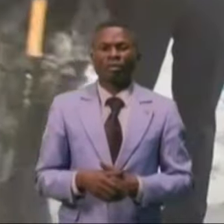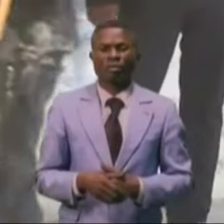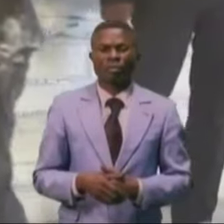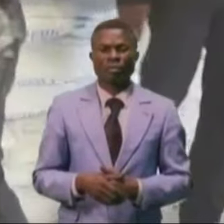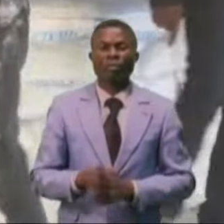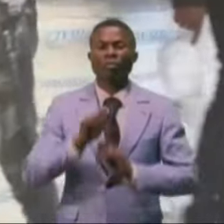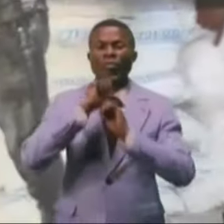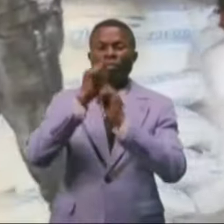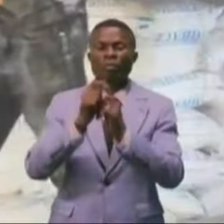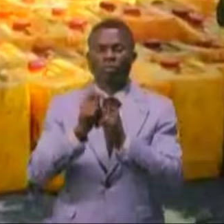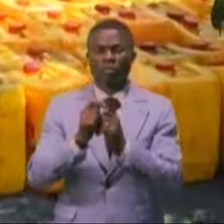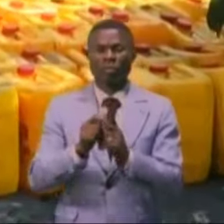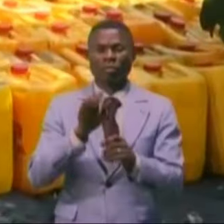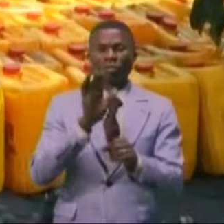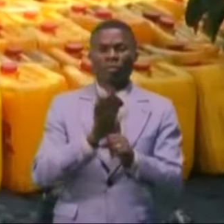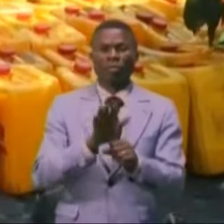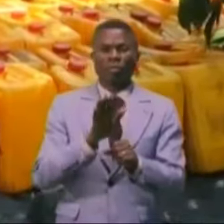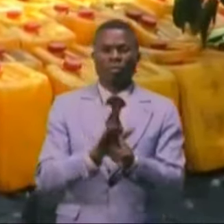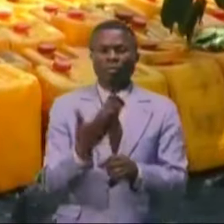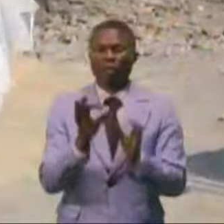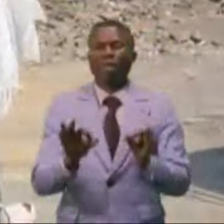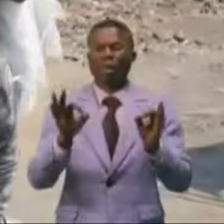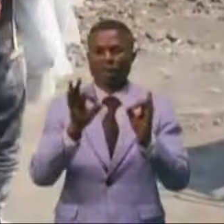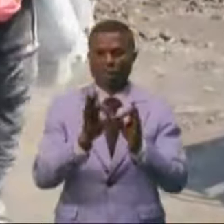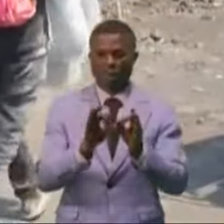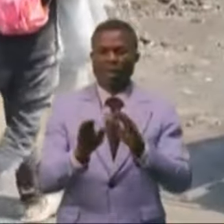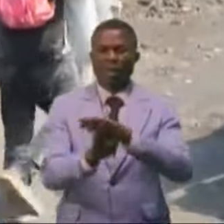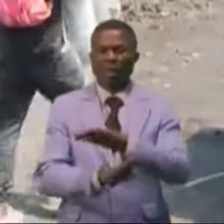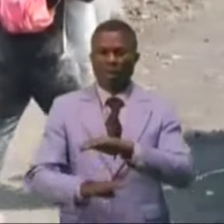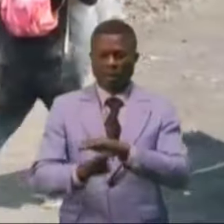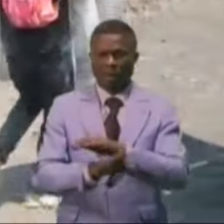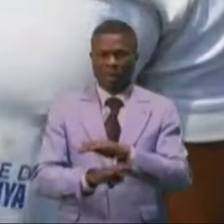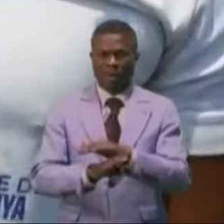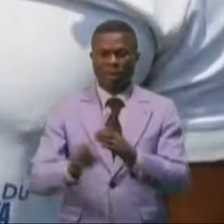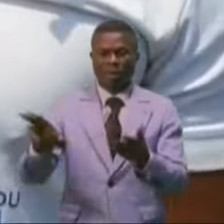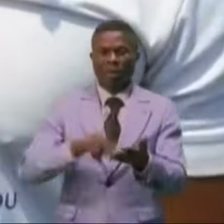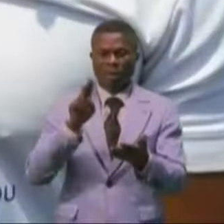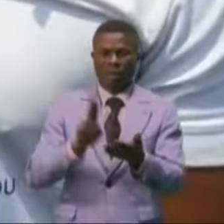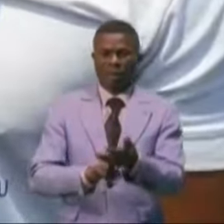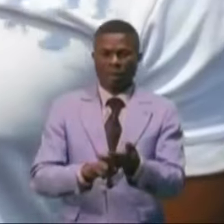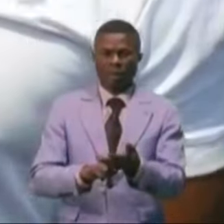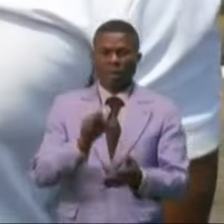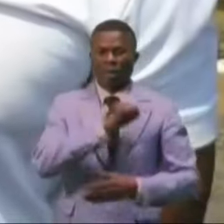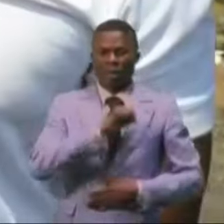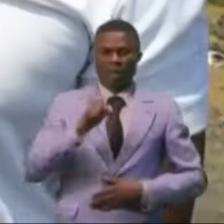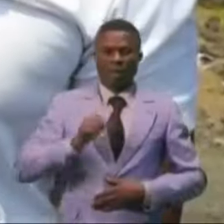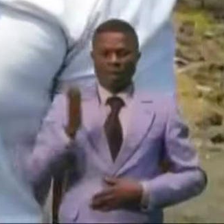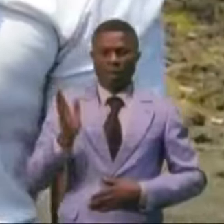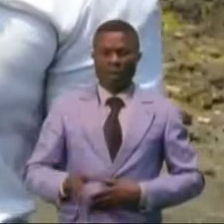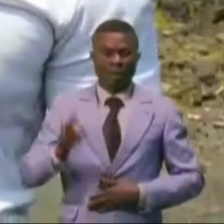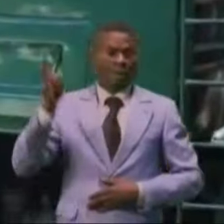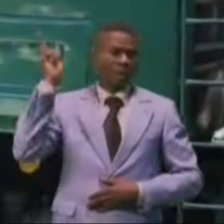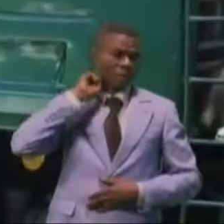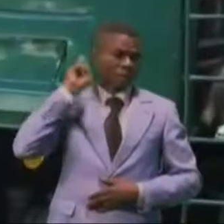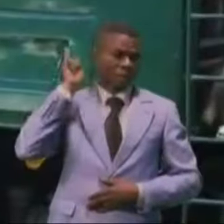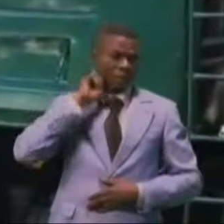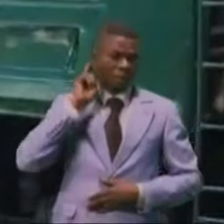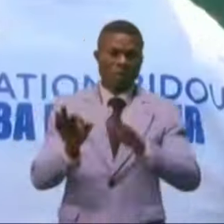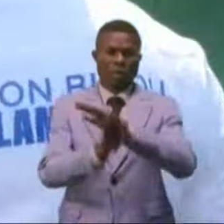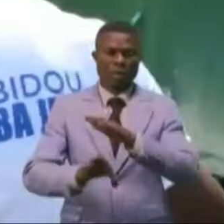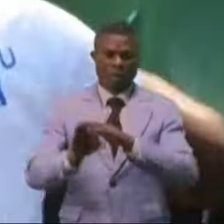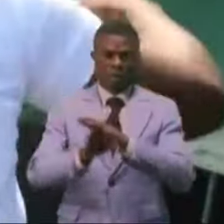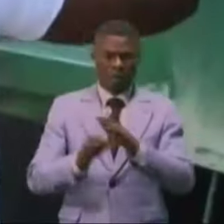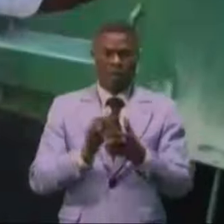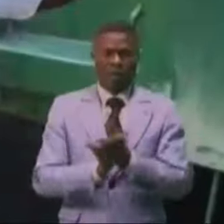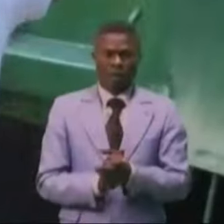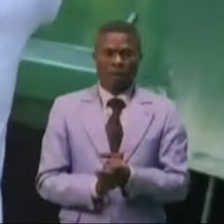dons constitués des biens de première nécessité des bâches et signés sénateur Augustin Kabuya. C'est la fondation Bidou